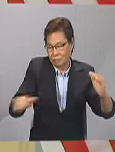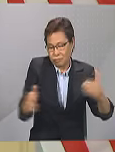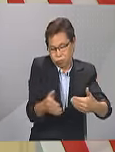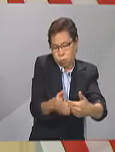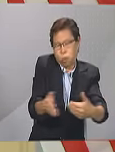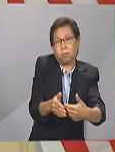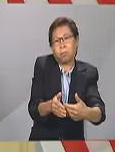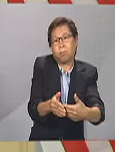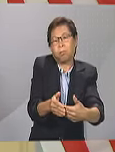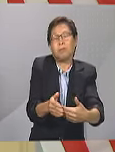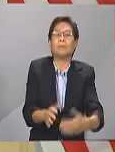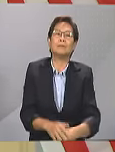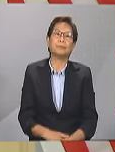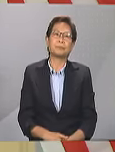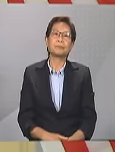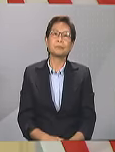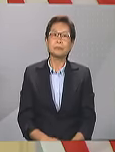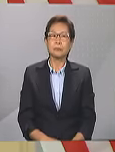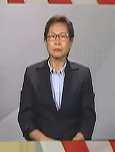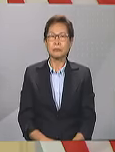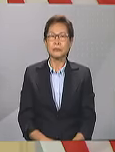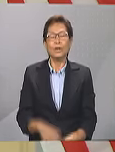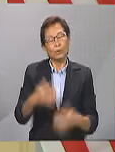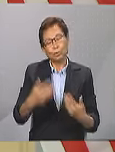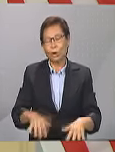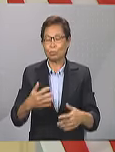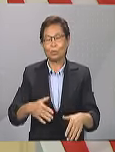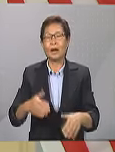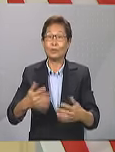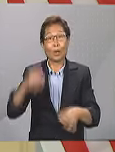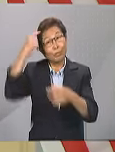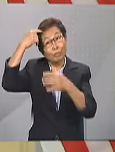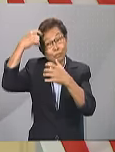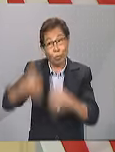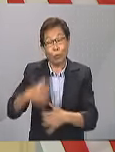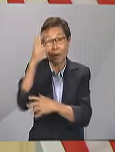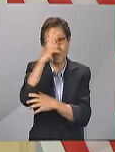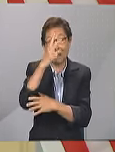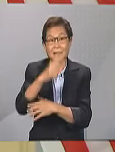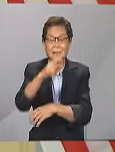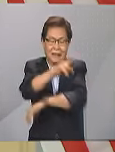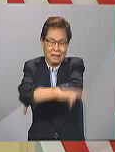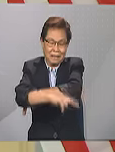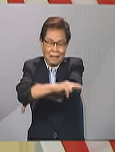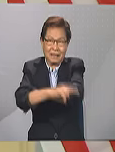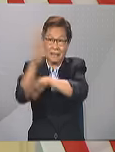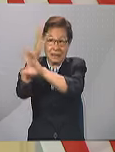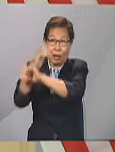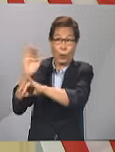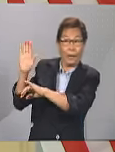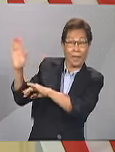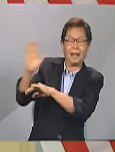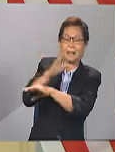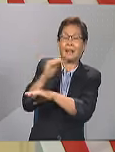j&t I Gede yang telah pun diputuskan oleh kerajaan Negeri Serawak